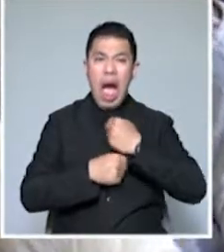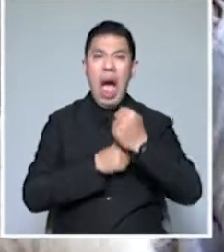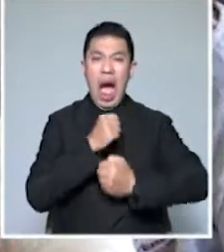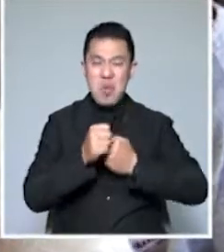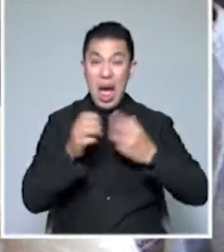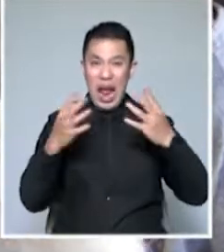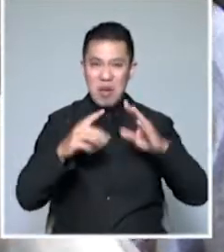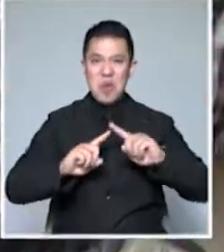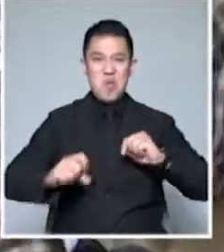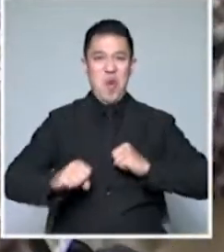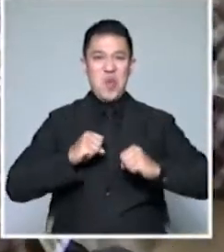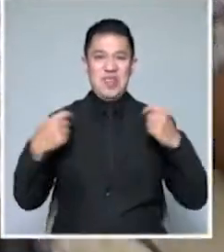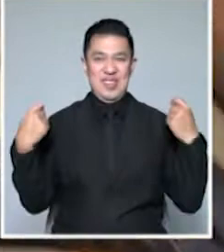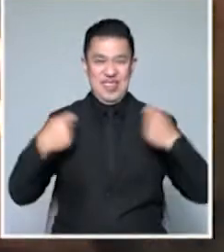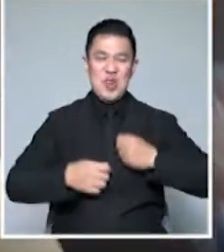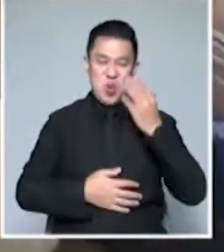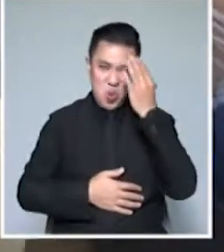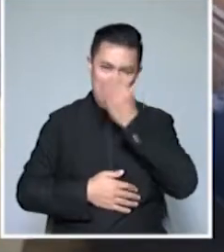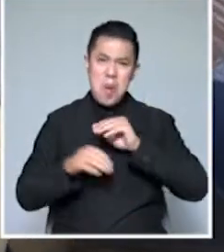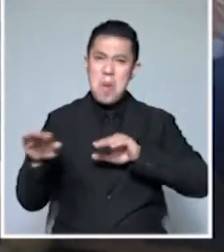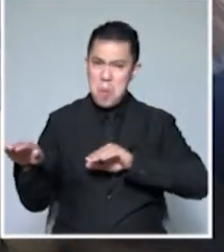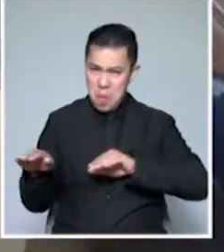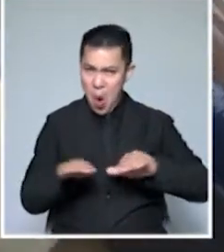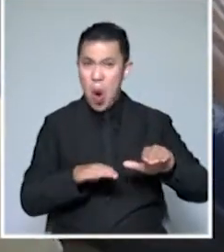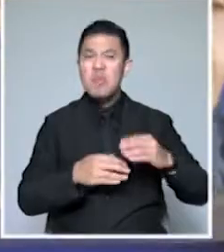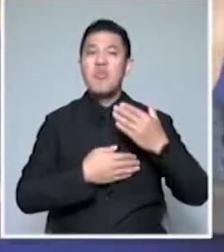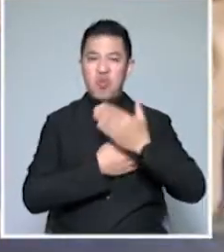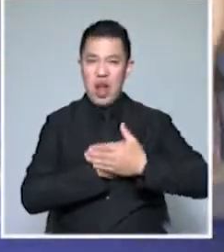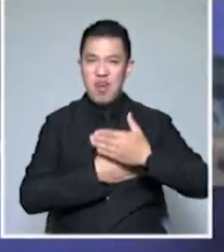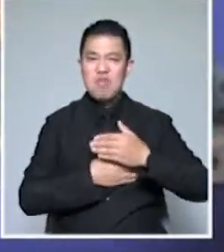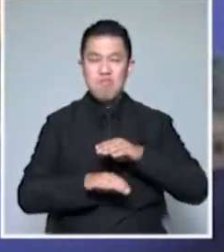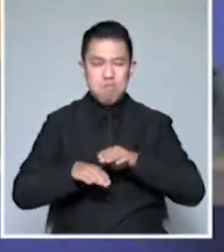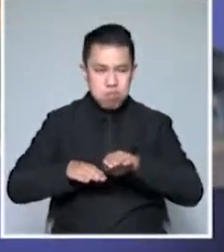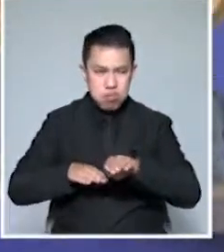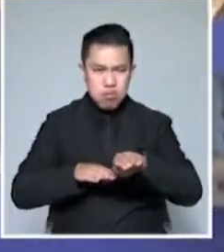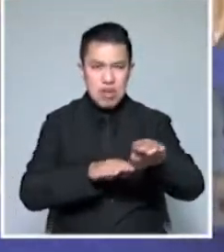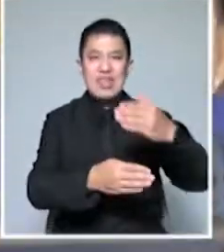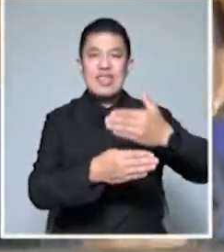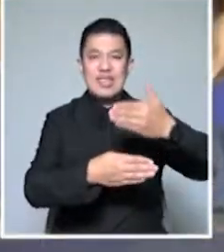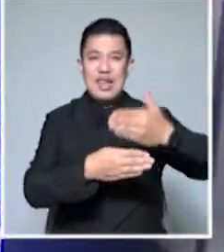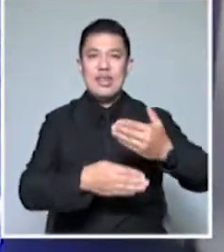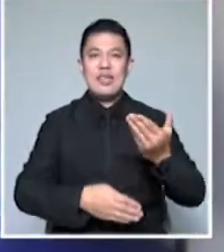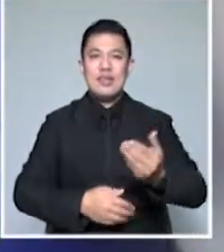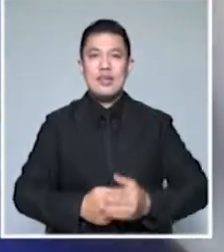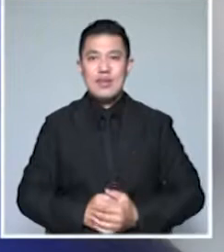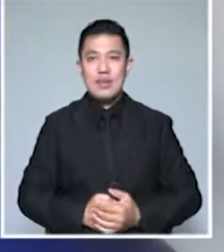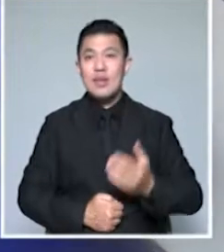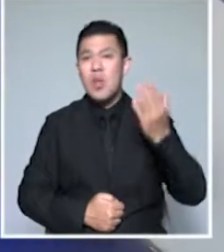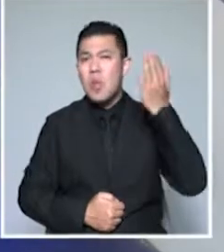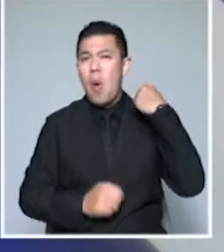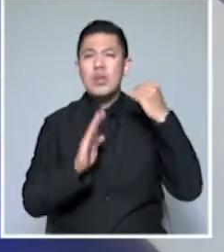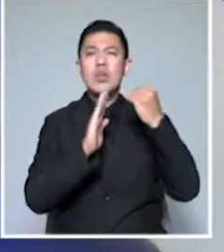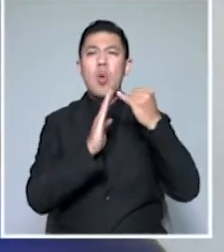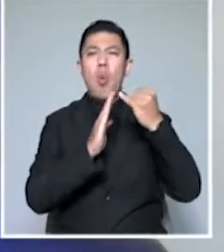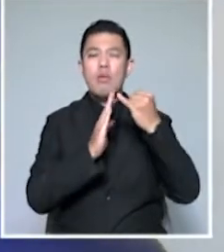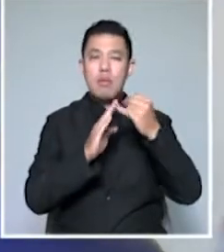ยรุ่นเพราะแต่งตัวมาอย่างสวยงามพร้อมเดินทางด้วยรถไฟสู่เขื่อนป่าสักในครั้งนี้ด้วย ก็เมื่อก่อนอยู่ต่างจังหวัดนะค